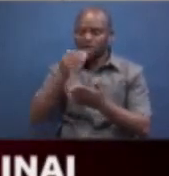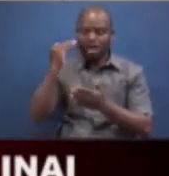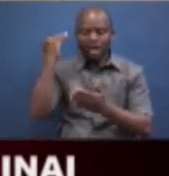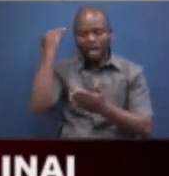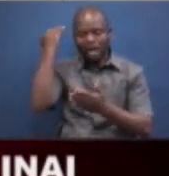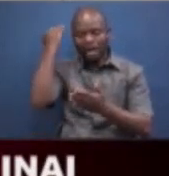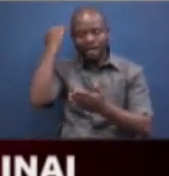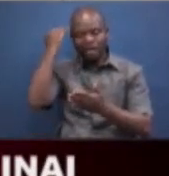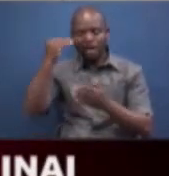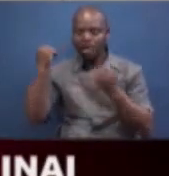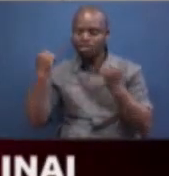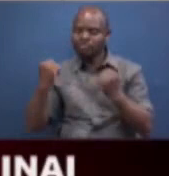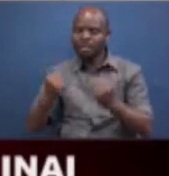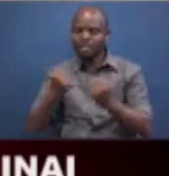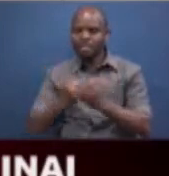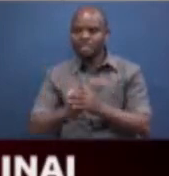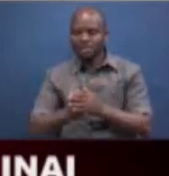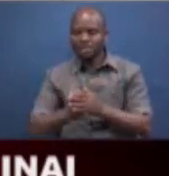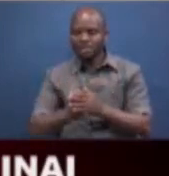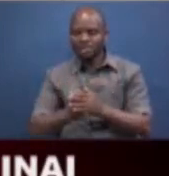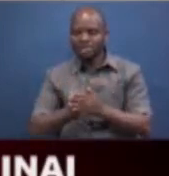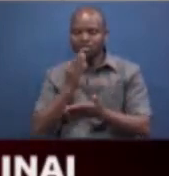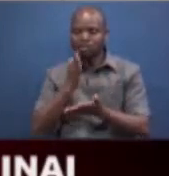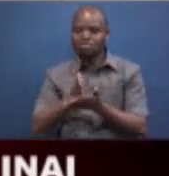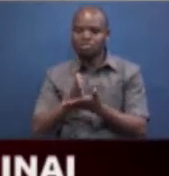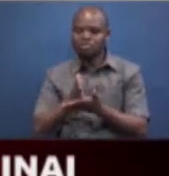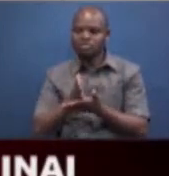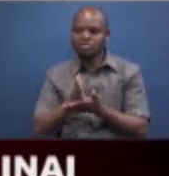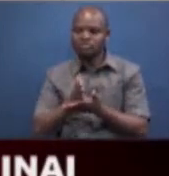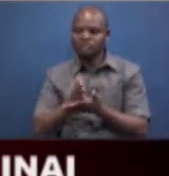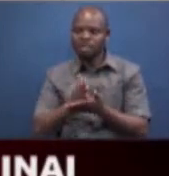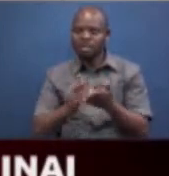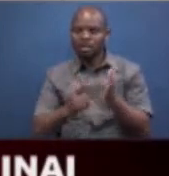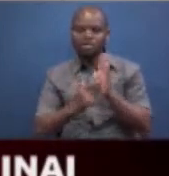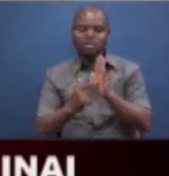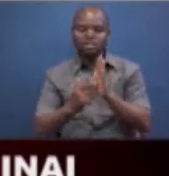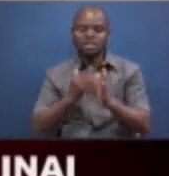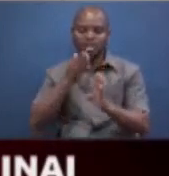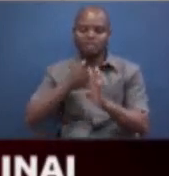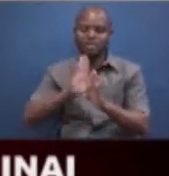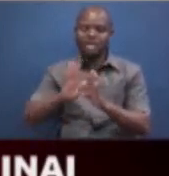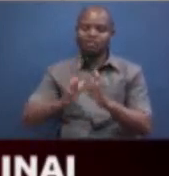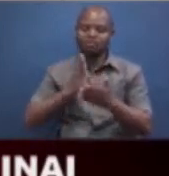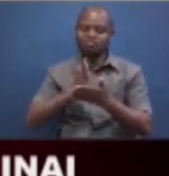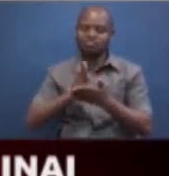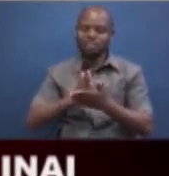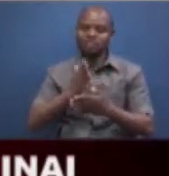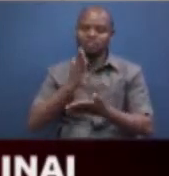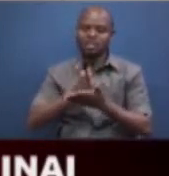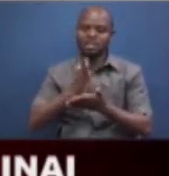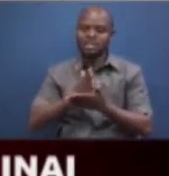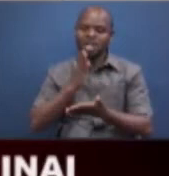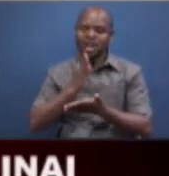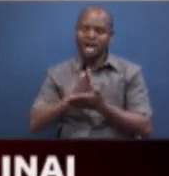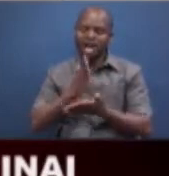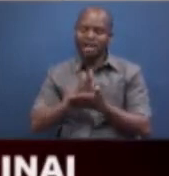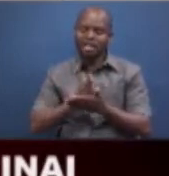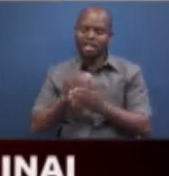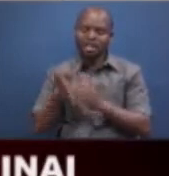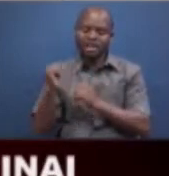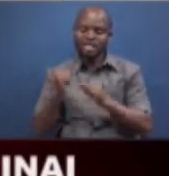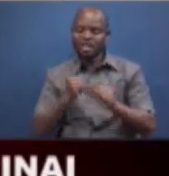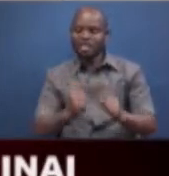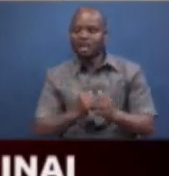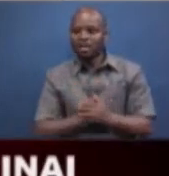busara, ujasiri na uthubutu, na unaonyesha dhamira yako ya dhati ya kuhakikisha haki jinai